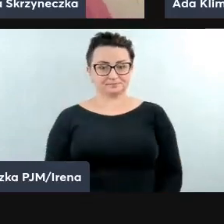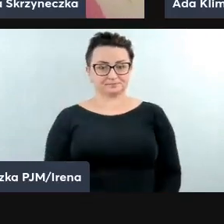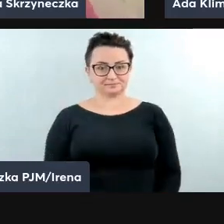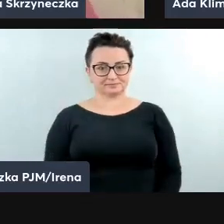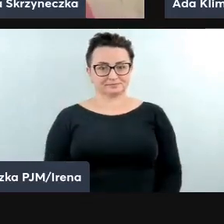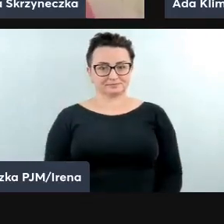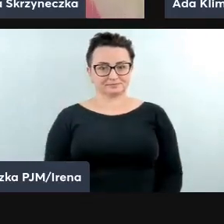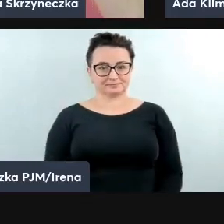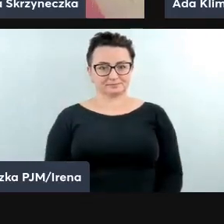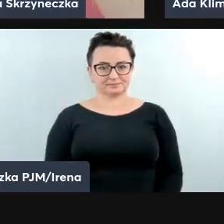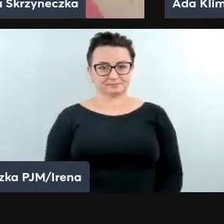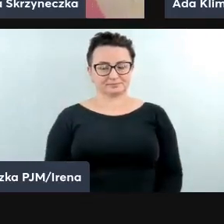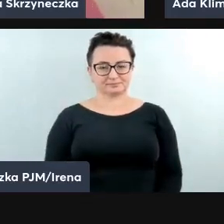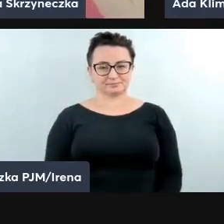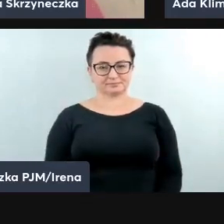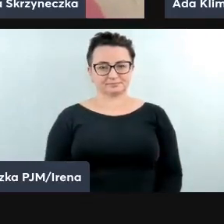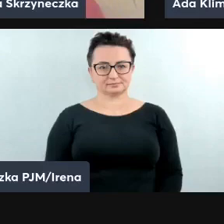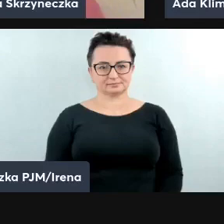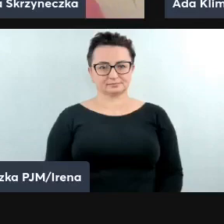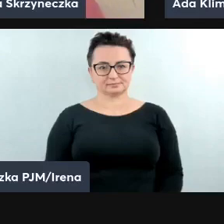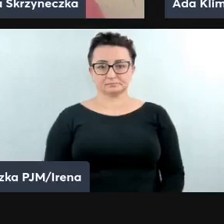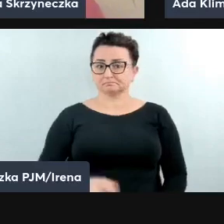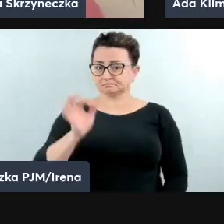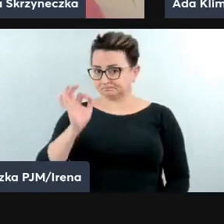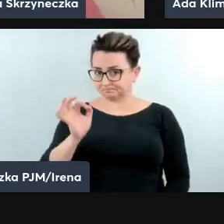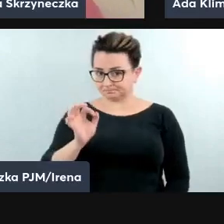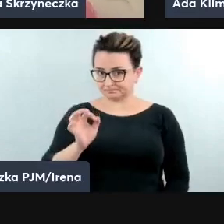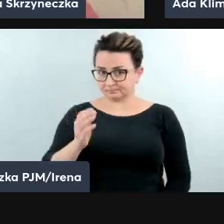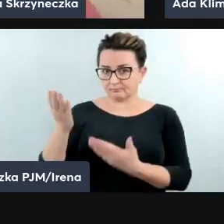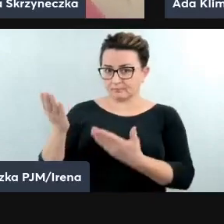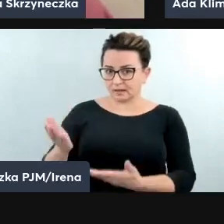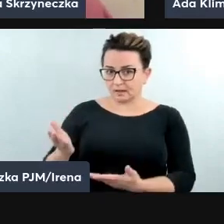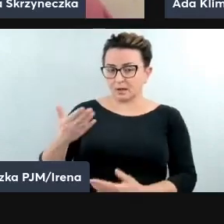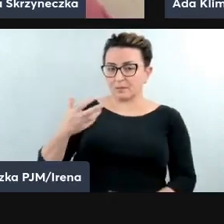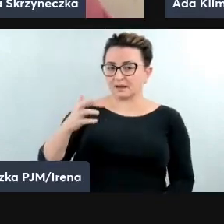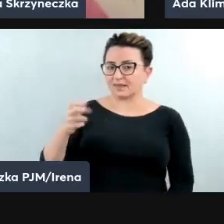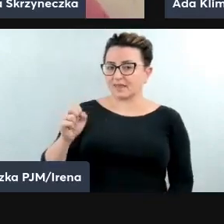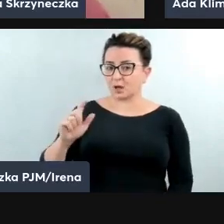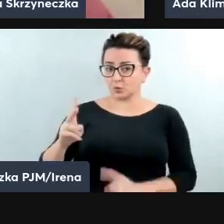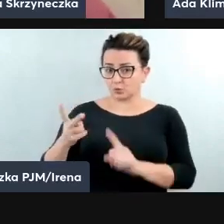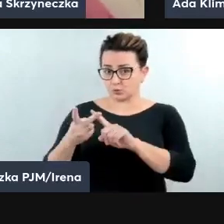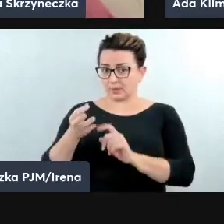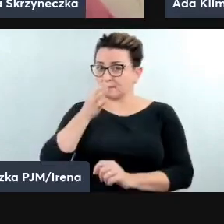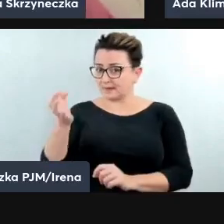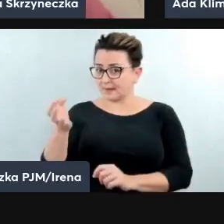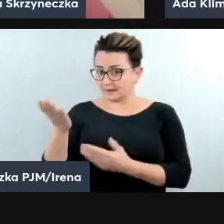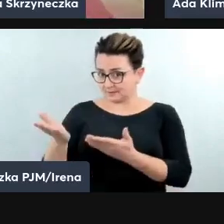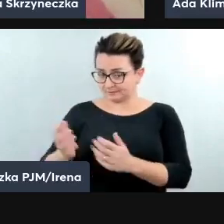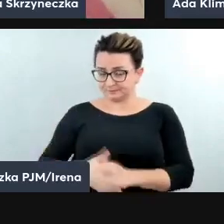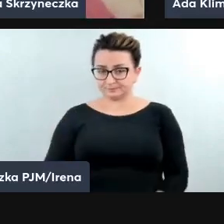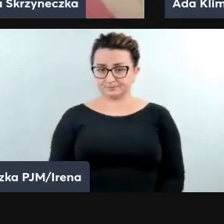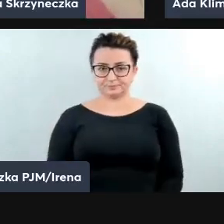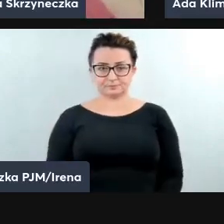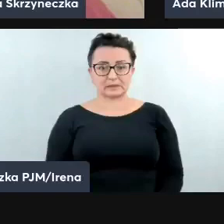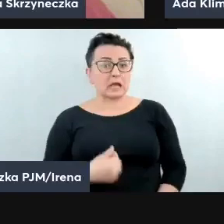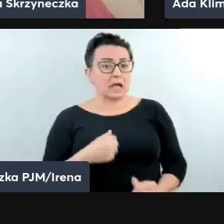Dobra, to co, Martyno, drugie pytanie chyba do dziewczyn. No, ja myślę, że możemy teraz, chociaż już trochę